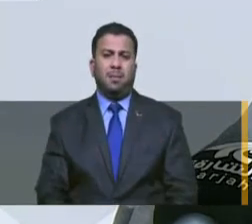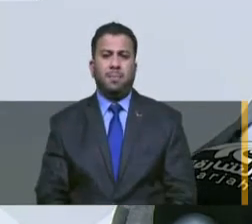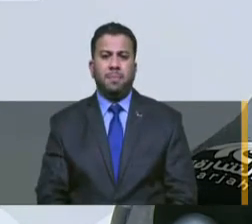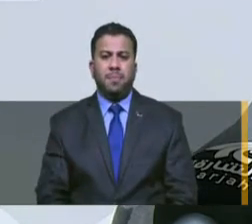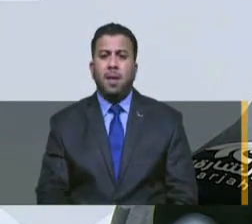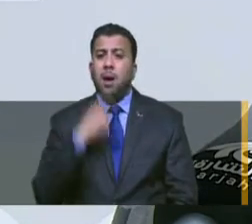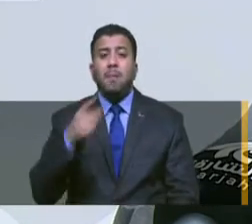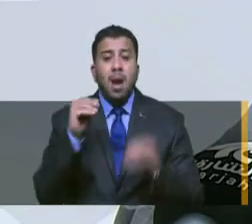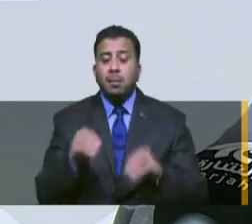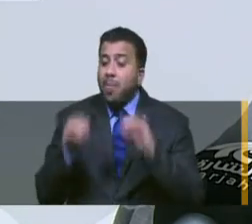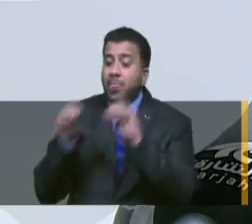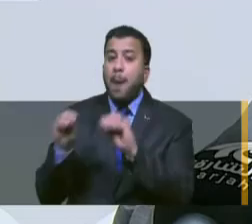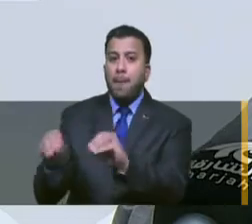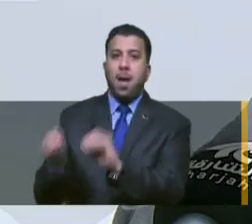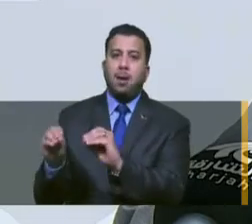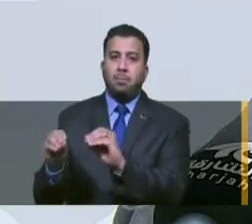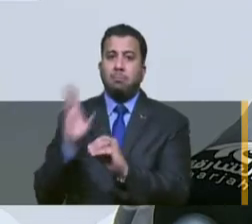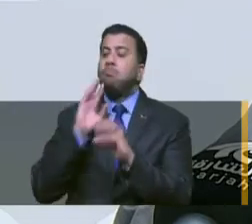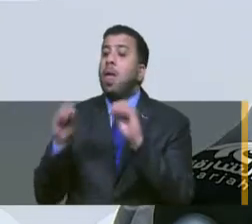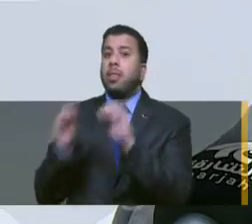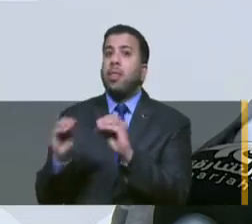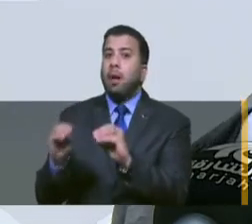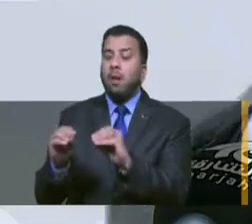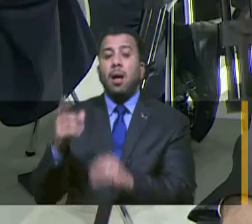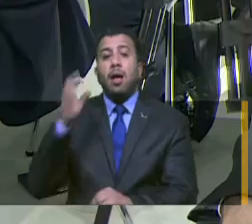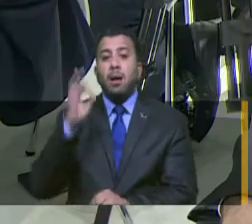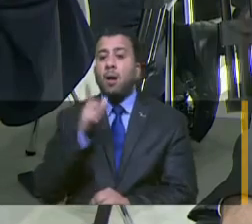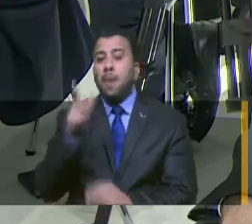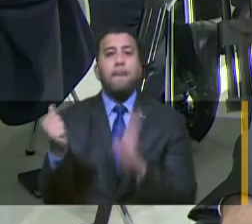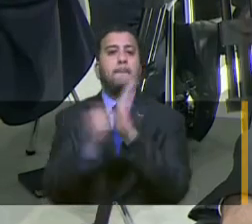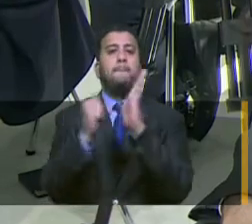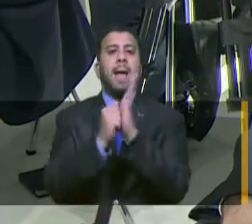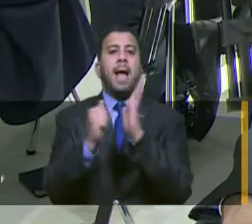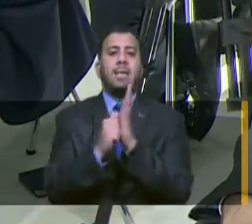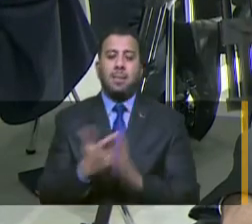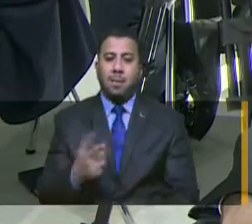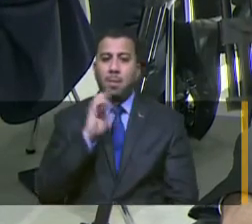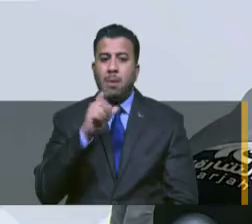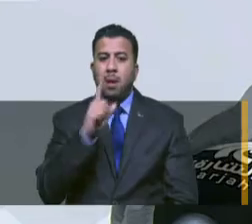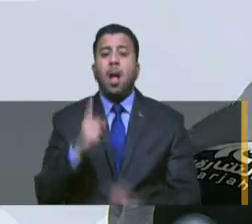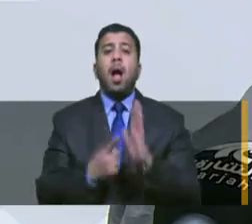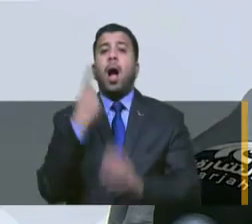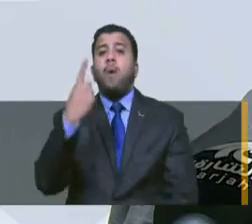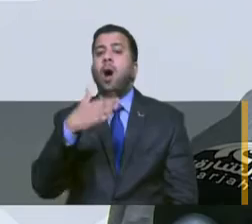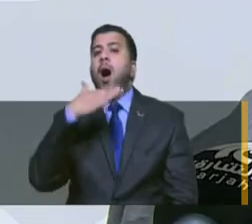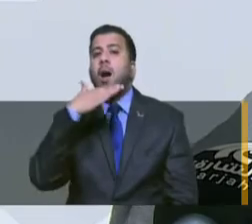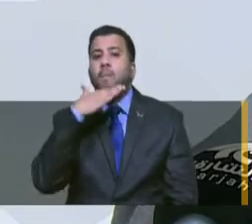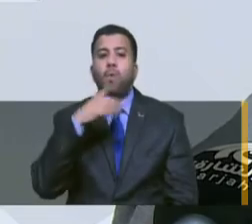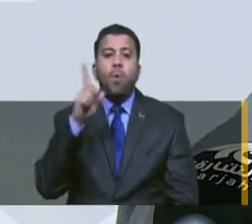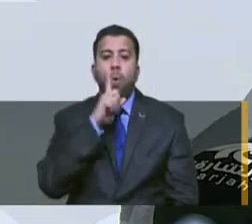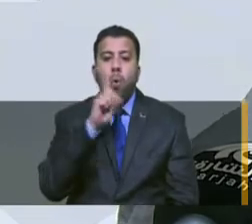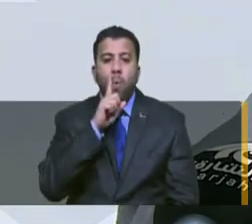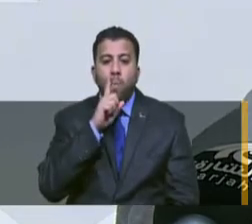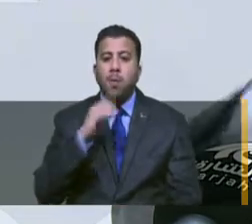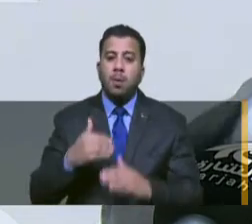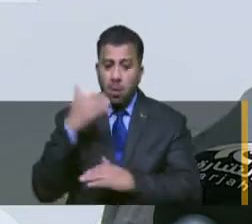لابد بالتربية. التربية تأتي من البيت، أولا ربي الأب والأم وبعدين